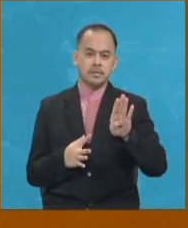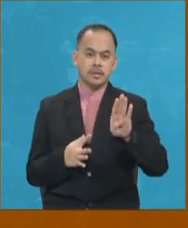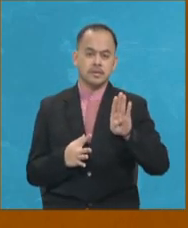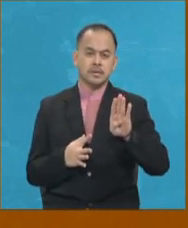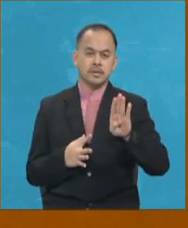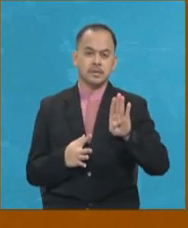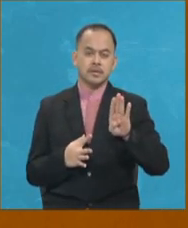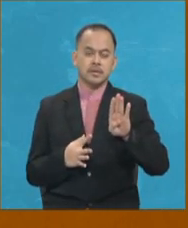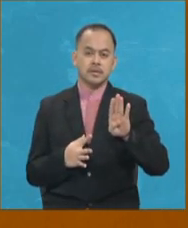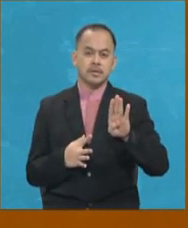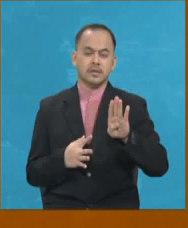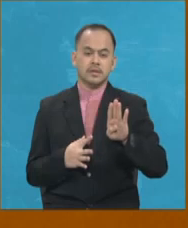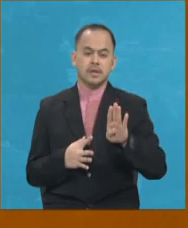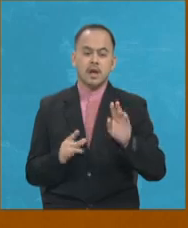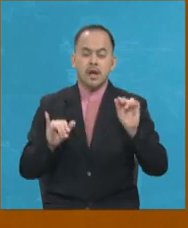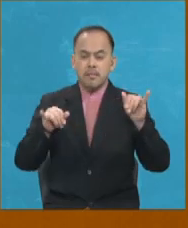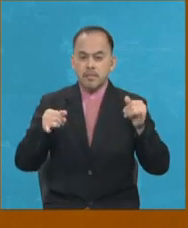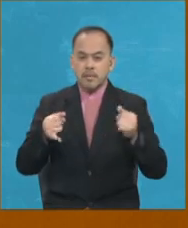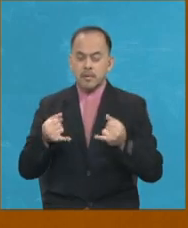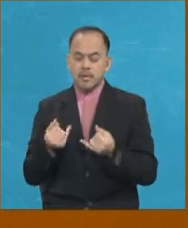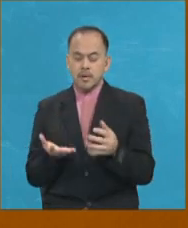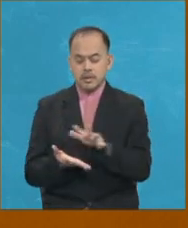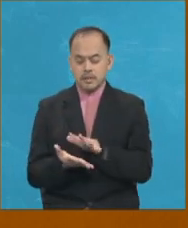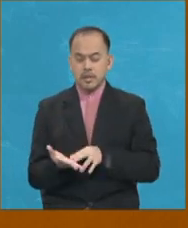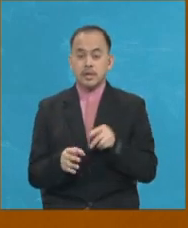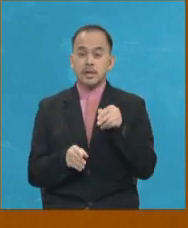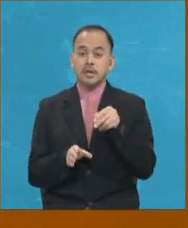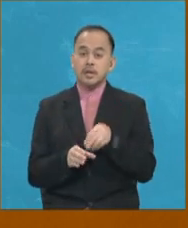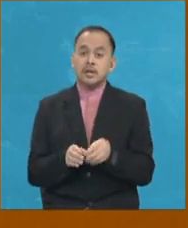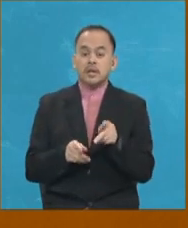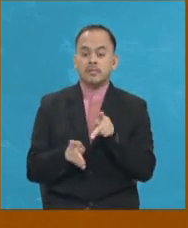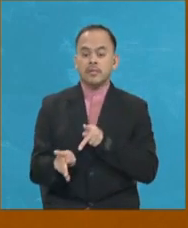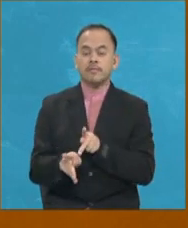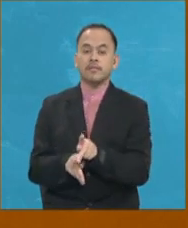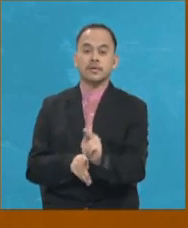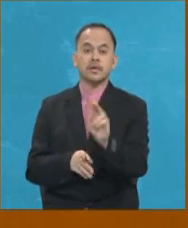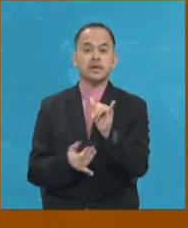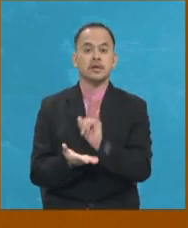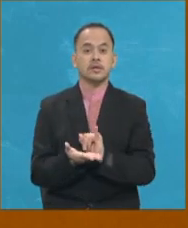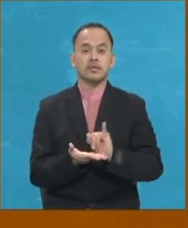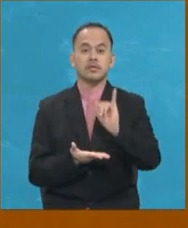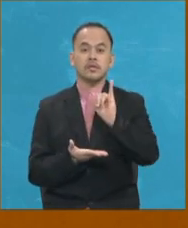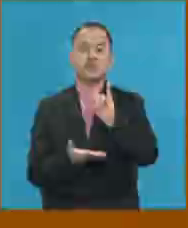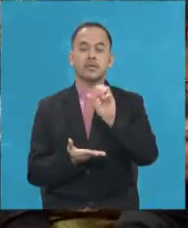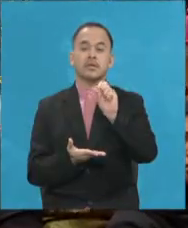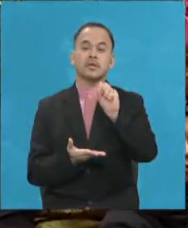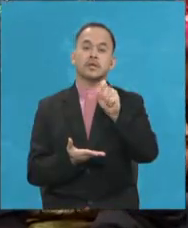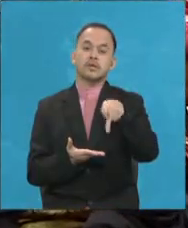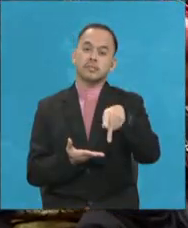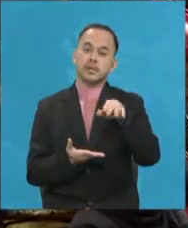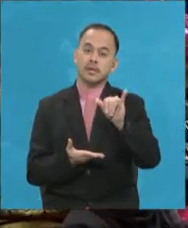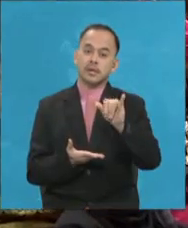telah memperkenalkan stadiion profesional institution atau Spin